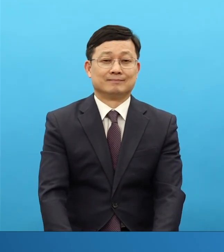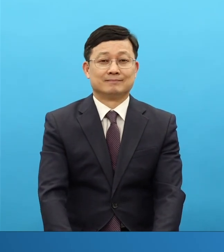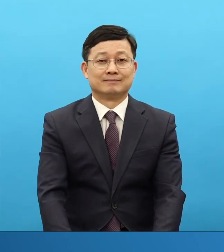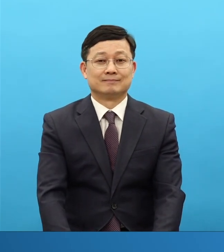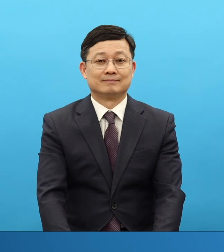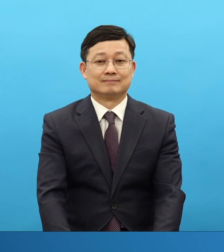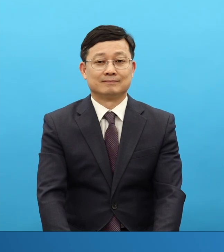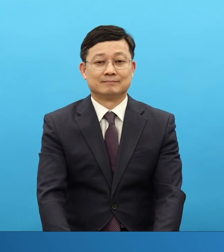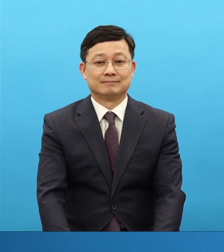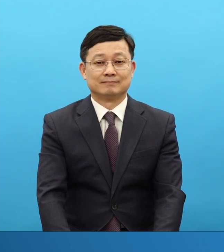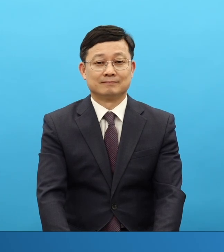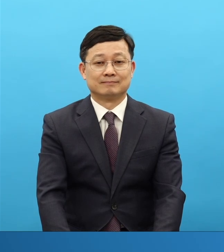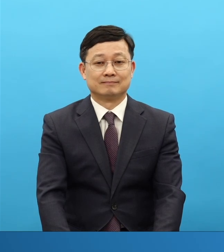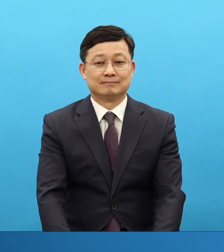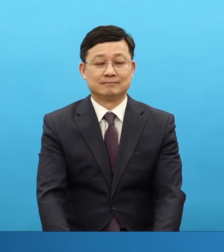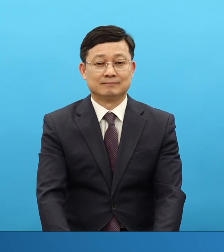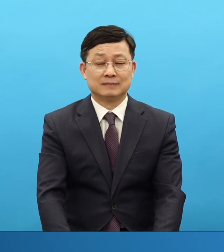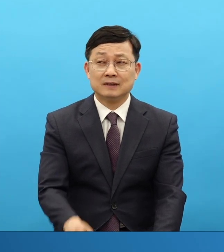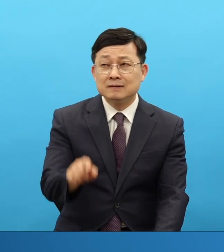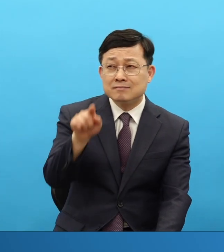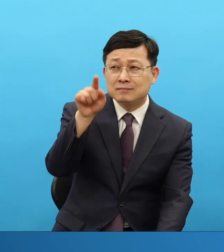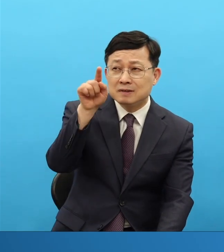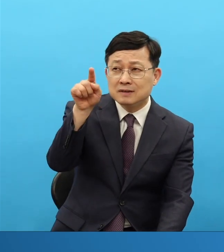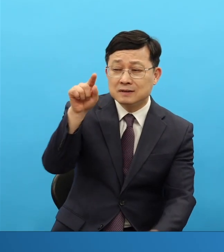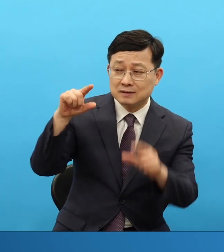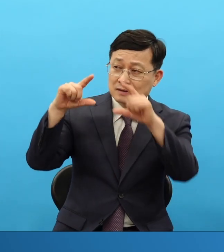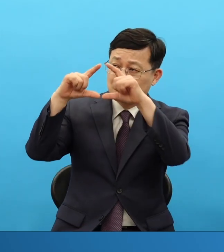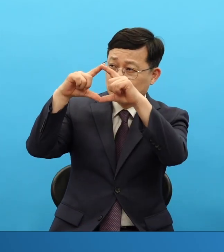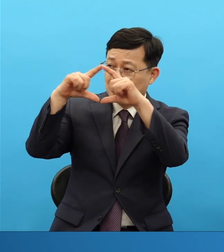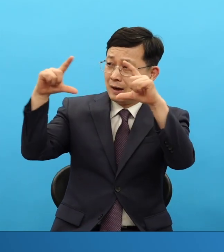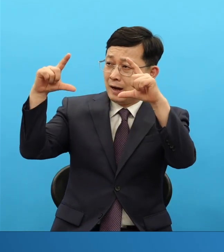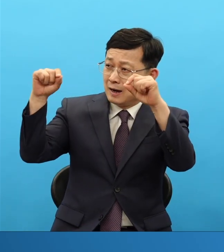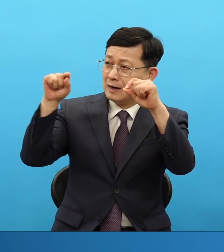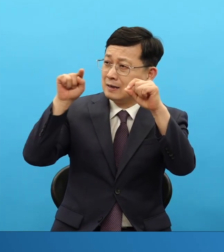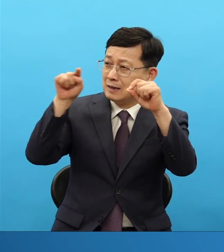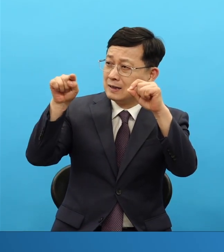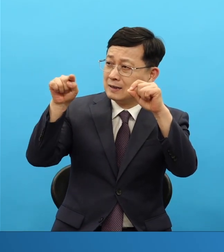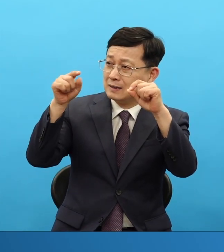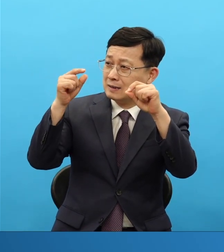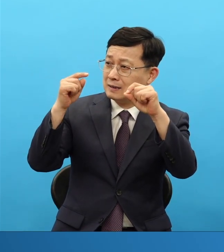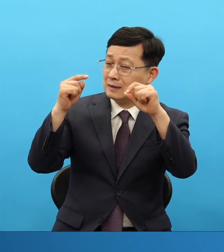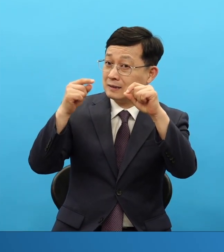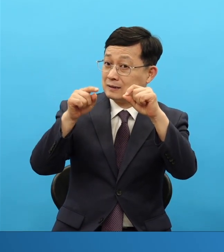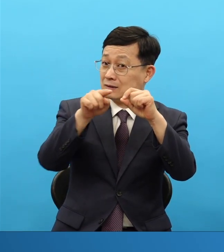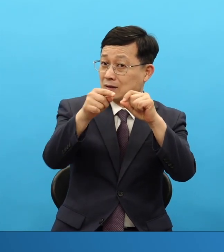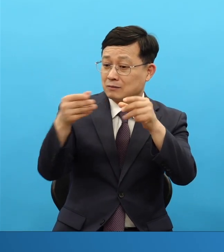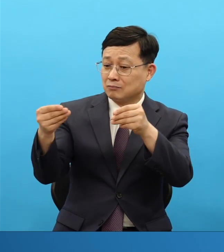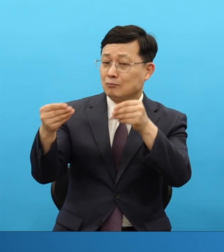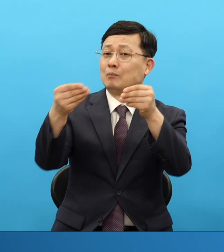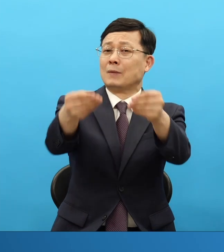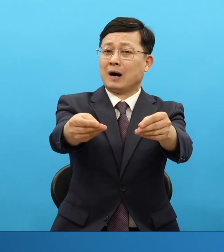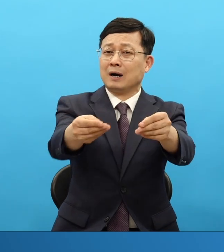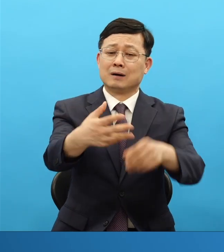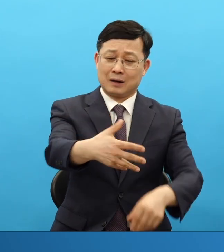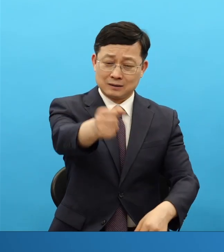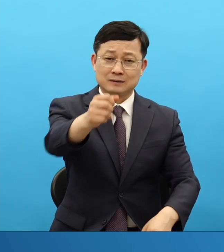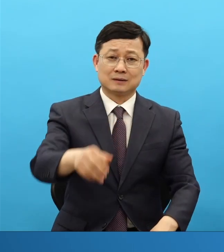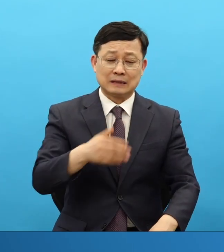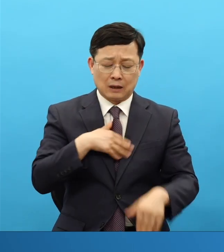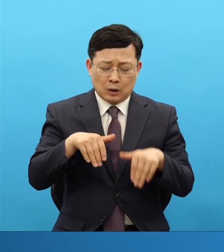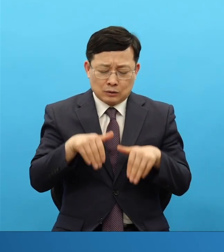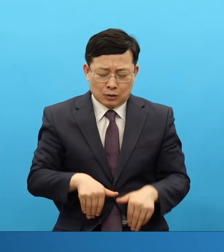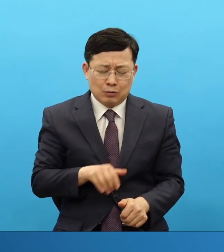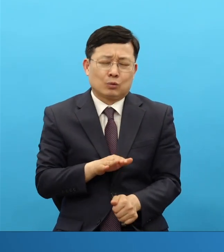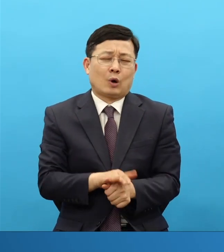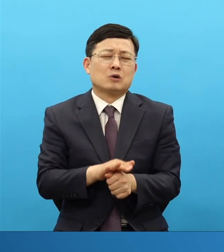accurate answer to come. 지금 이 축복으로 여러분이 이 주역입니다. And you are the main figures for this blessing. 저는 심부름할 뿐이죠.